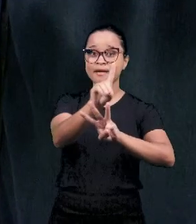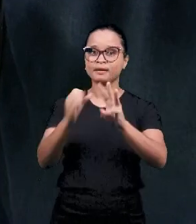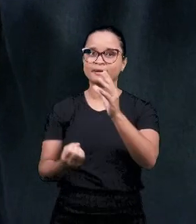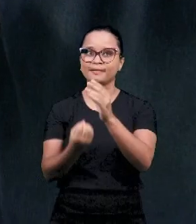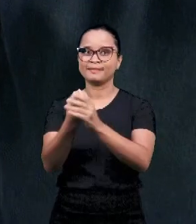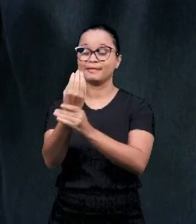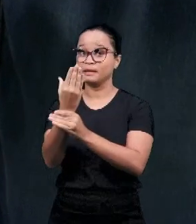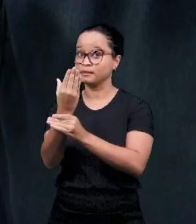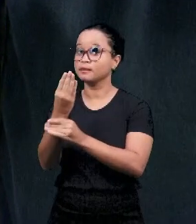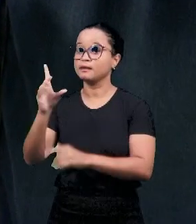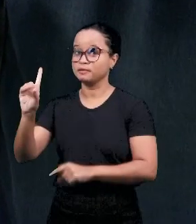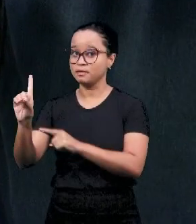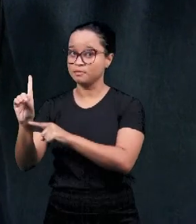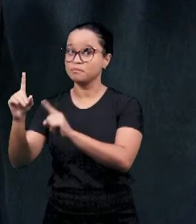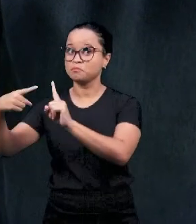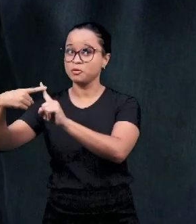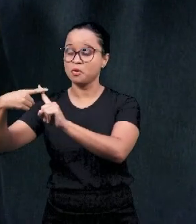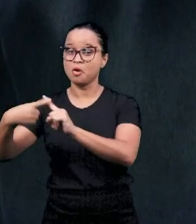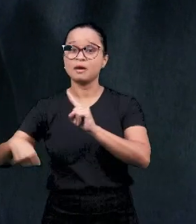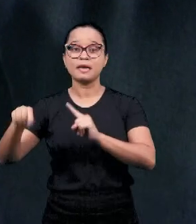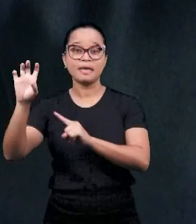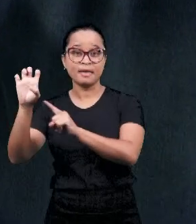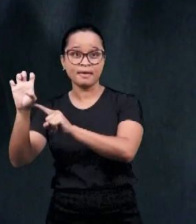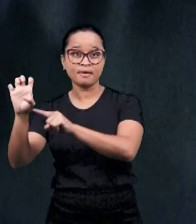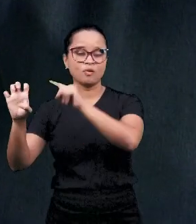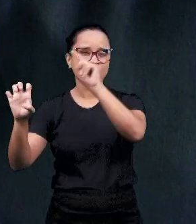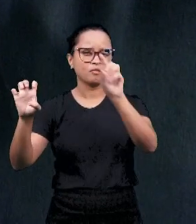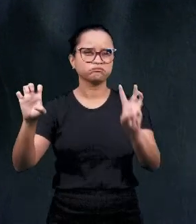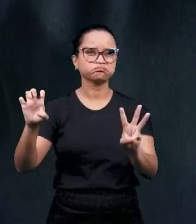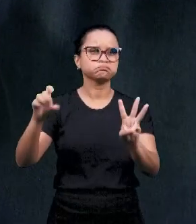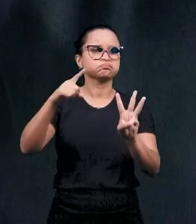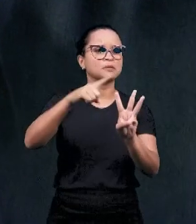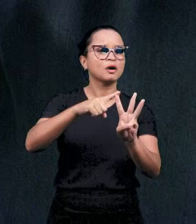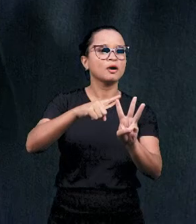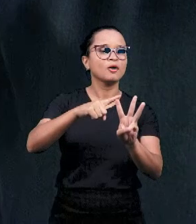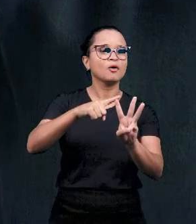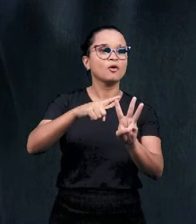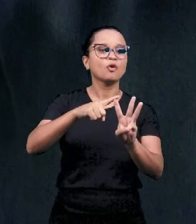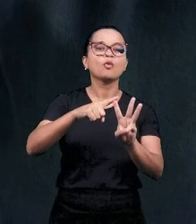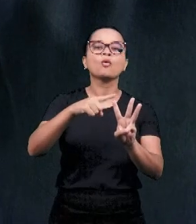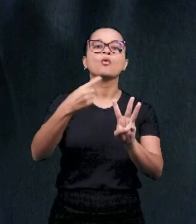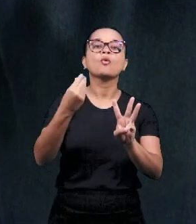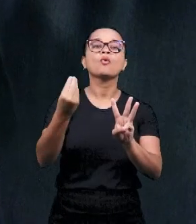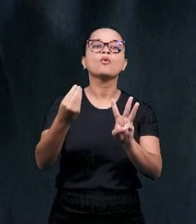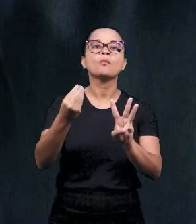Sol sustenido si Mi é Mi maior.